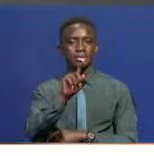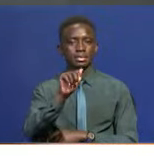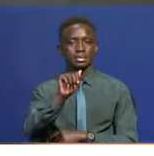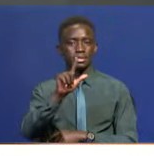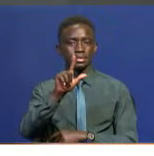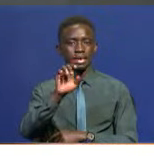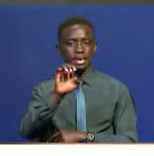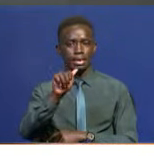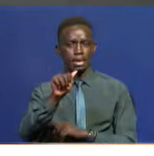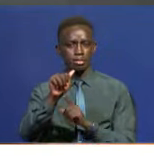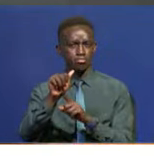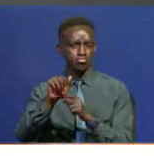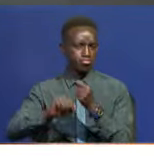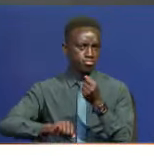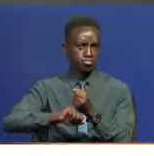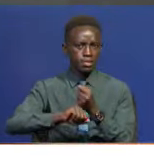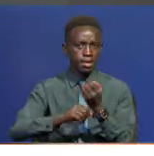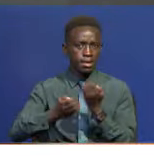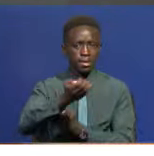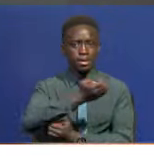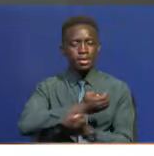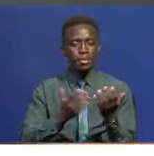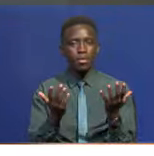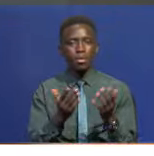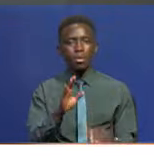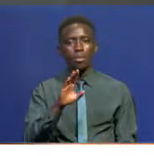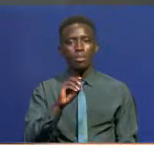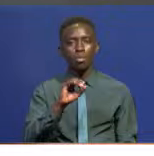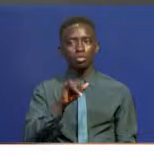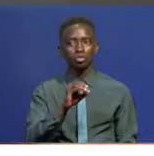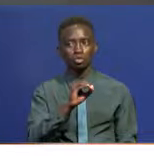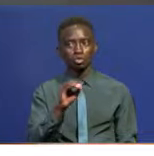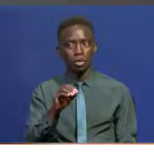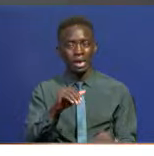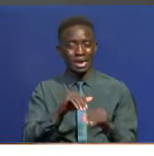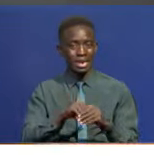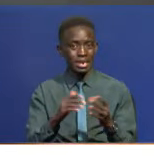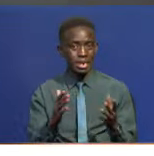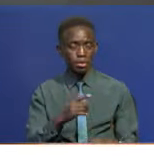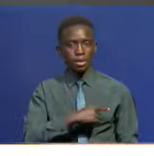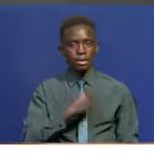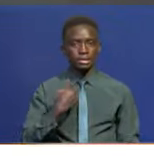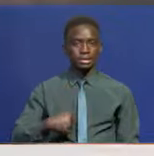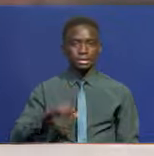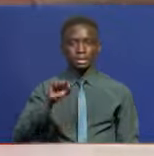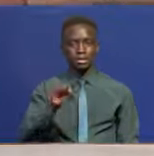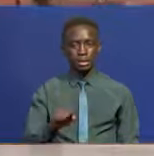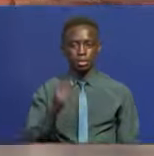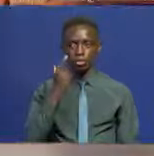jeki uchumi wa eneo la Guangzhou lililoko kusini magharibi mwa China. Tazama.